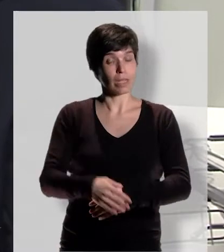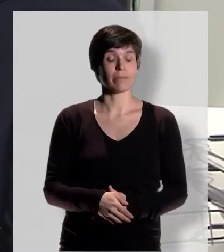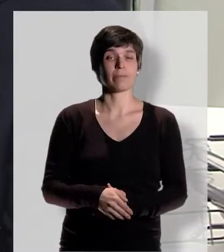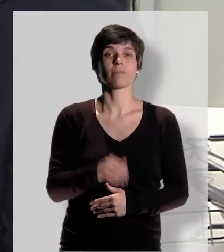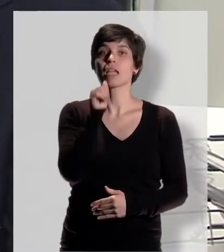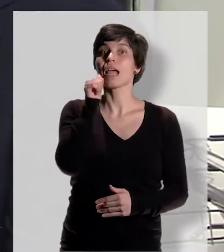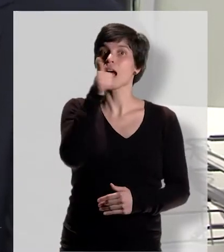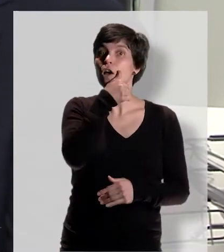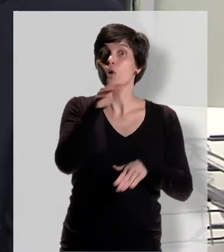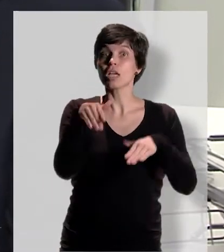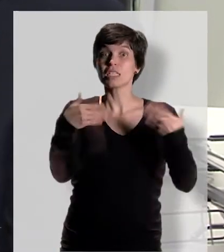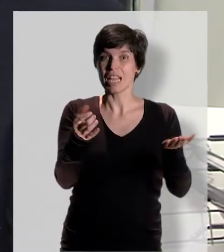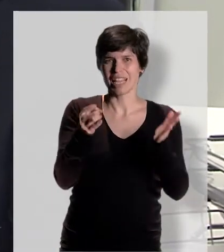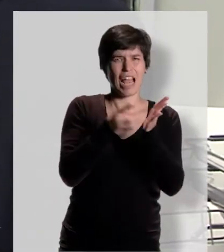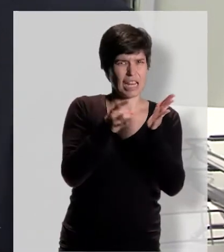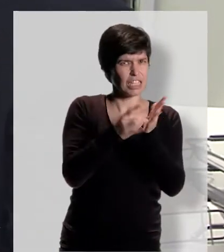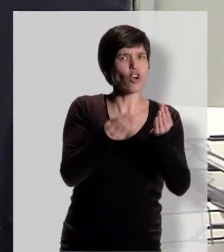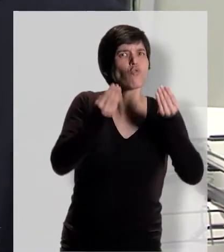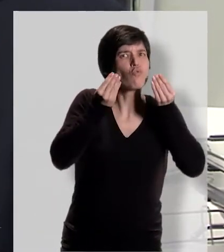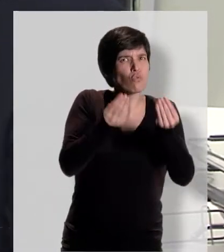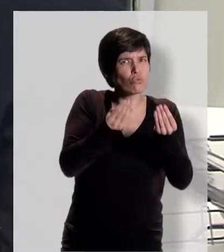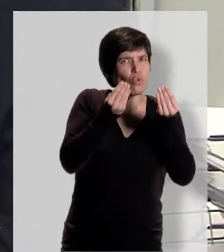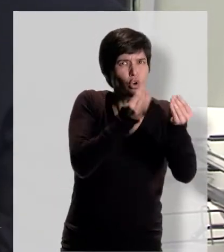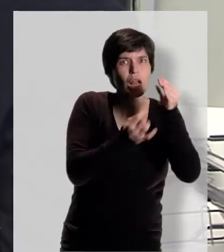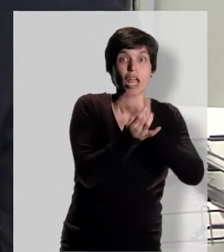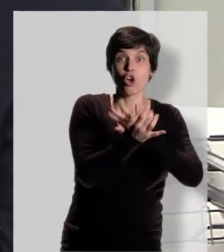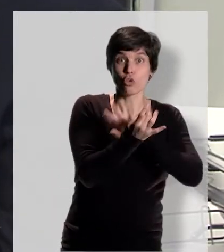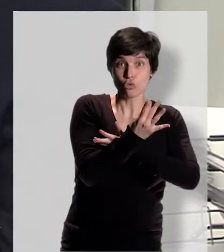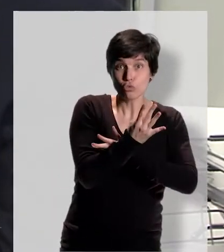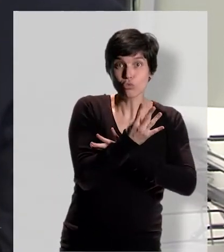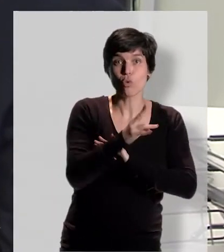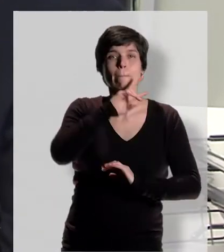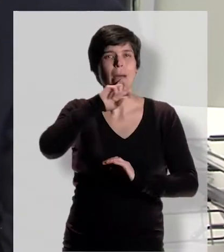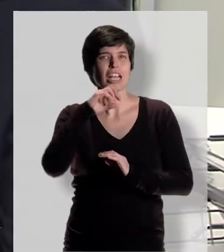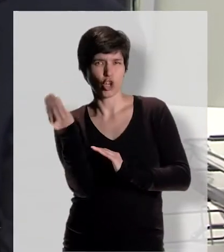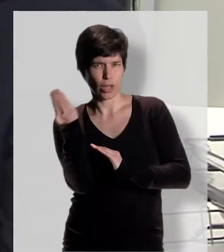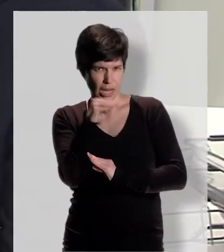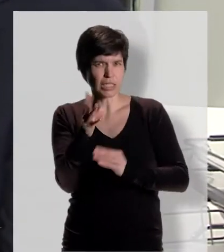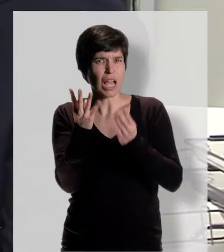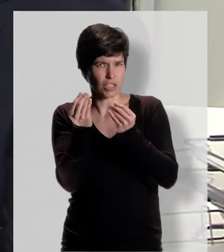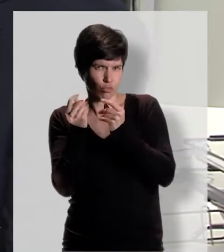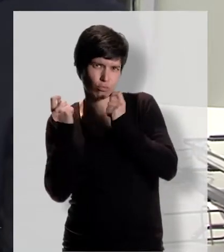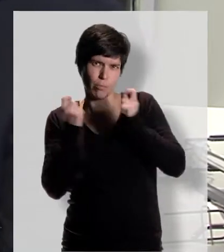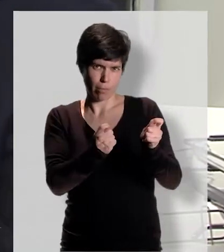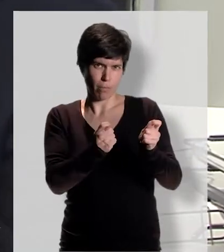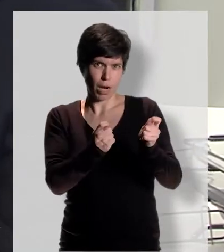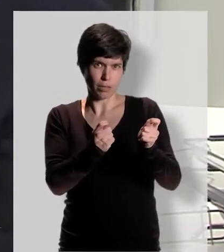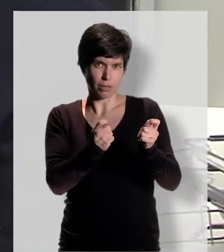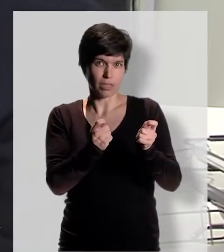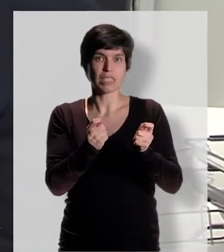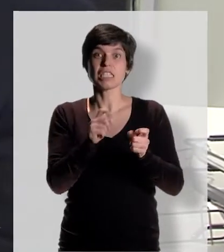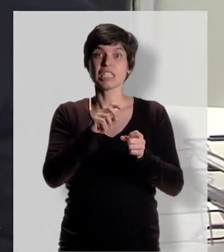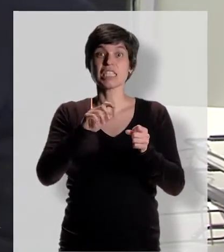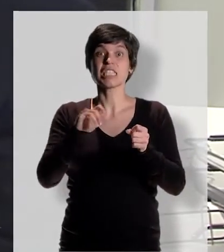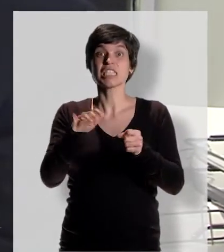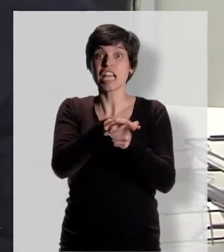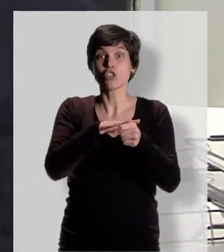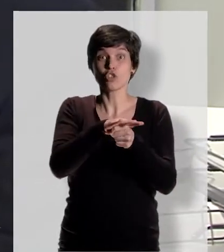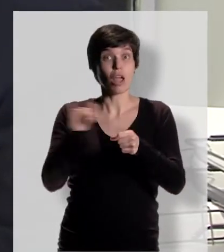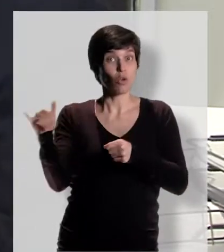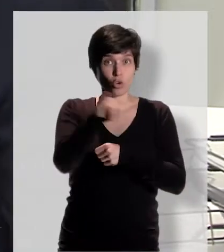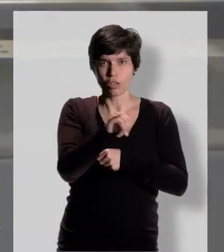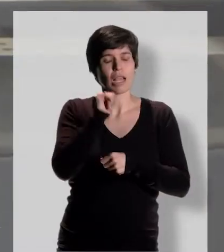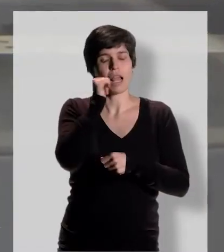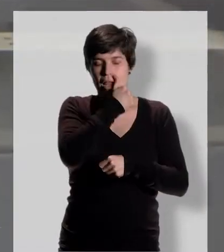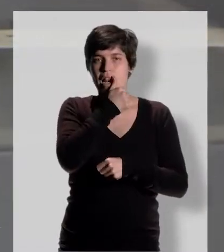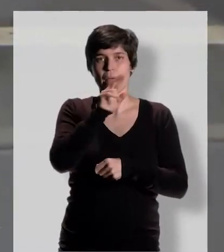Gakoa da kalitatea handian ekoiztea eta balio erantzi handia emanez, eta hau sektore klabea da. Y es un